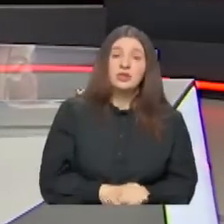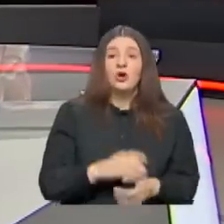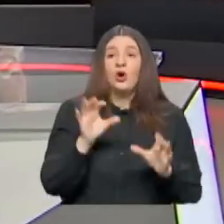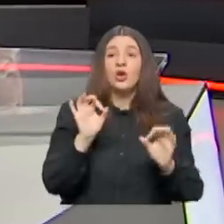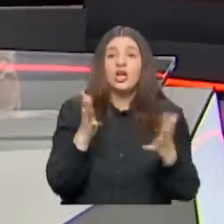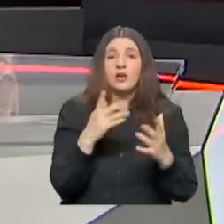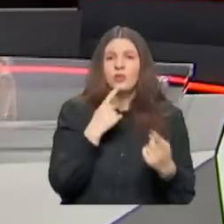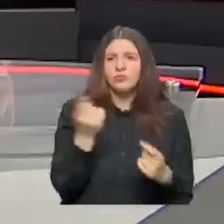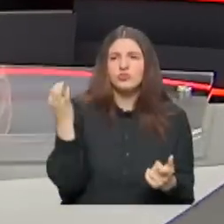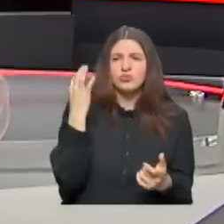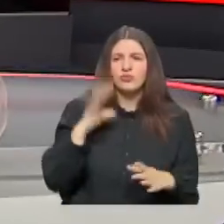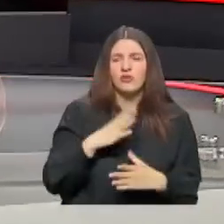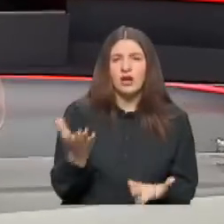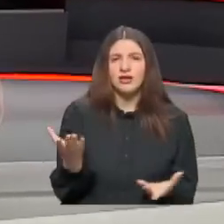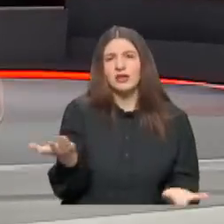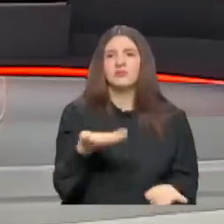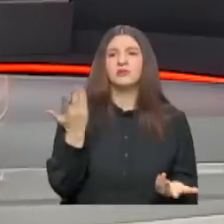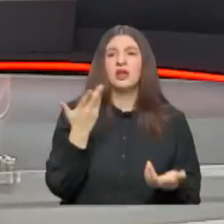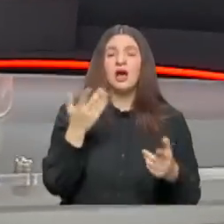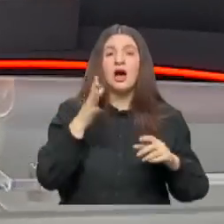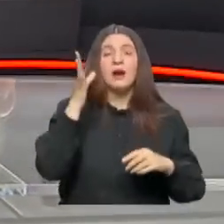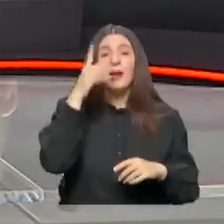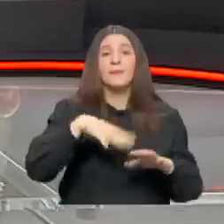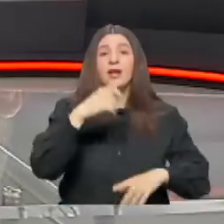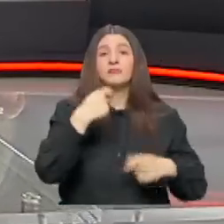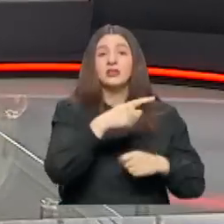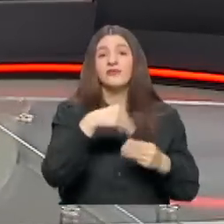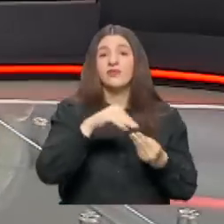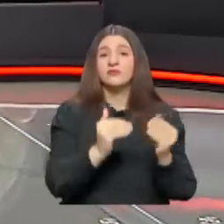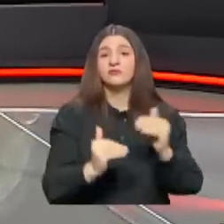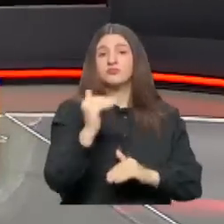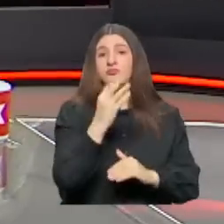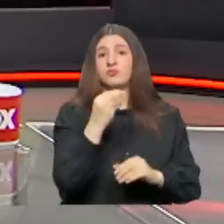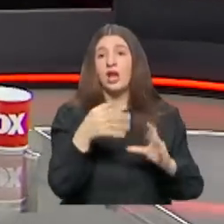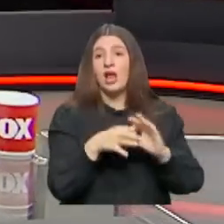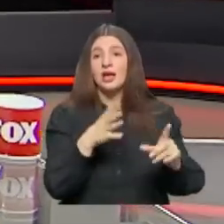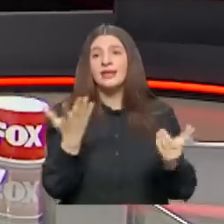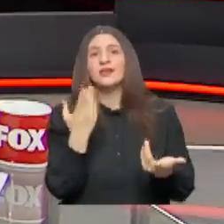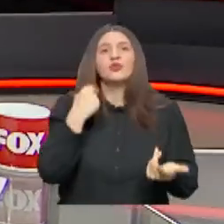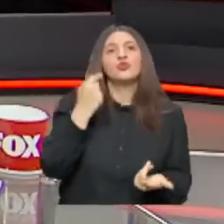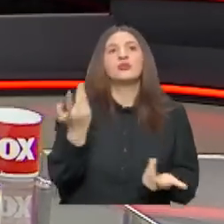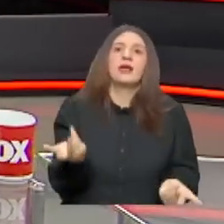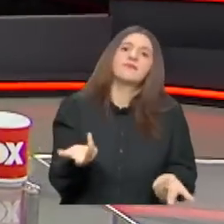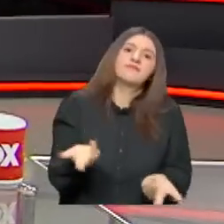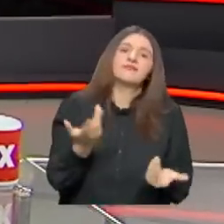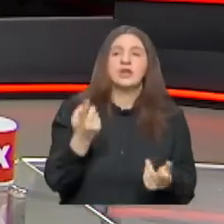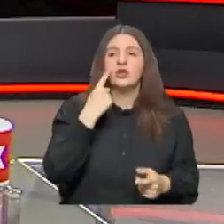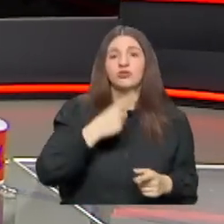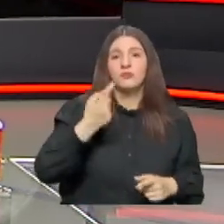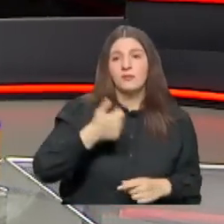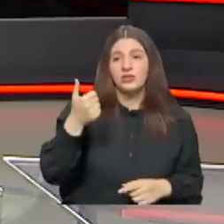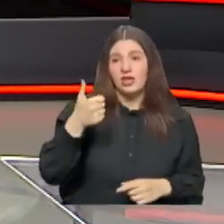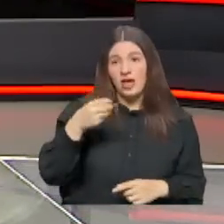Öyle garip konuşmalar duyuyoruz ki. Mesela Amerikan Merkez Bankası'nın faiz arttırması ile ilgili hani ne düşünsek? Cumhurbaşkanı